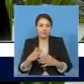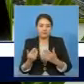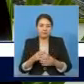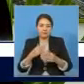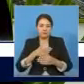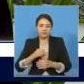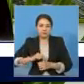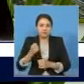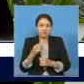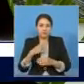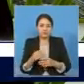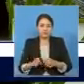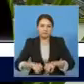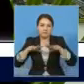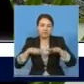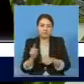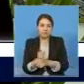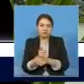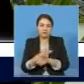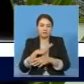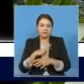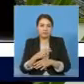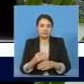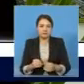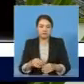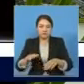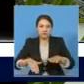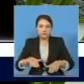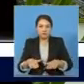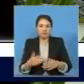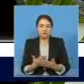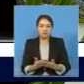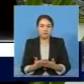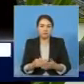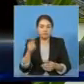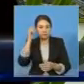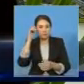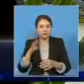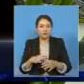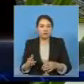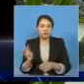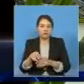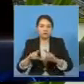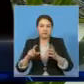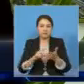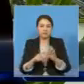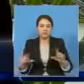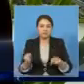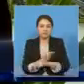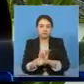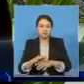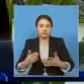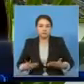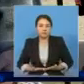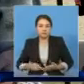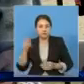Мой сослуживец подорвался на танковой мине, лишился обеих ног. Помню, я прибежал в медицинскую палатку, где он лежал. На всю жизнь